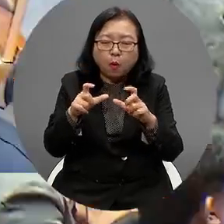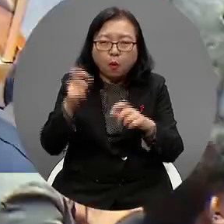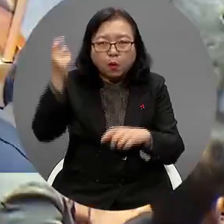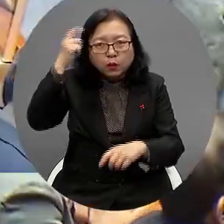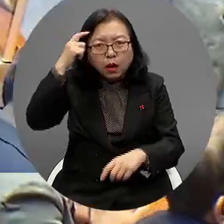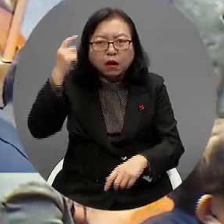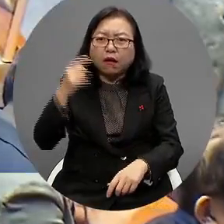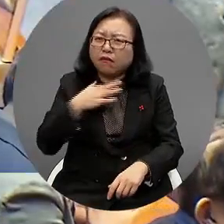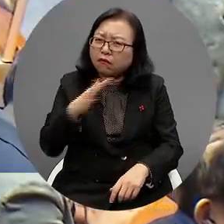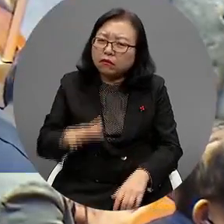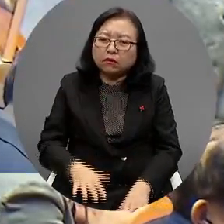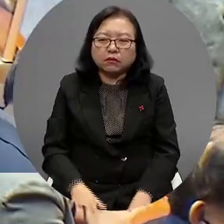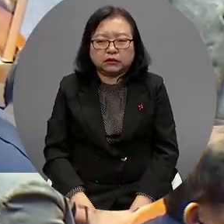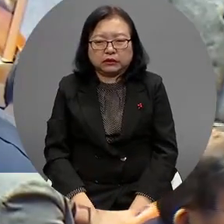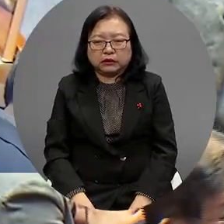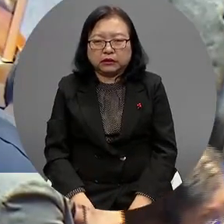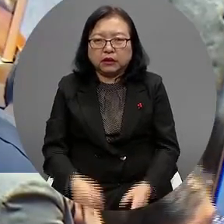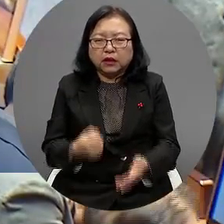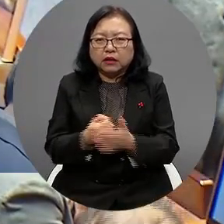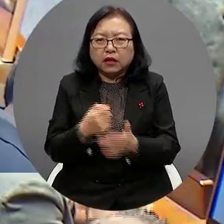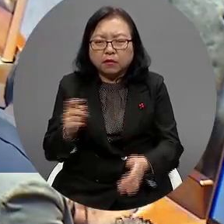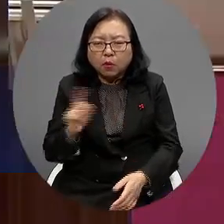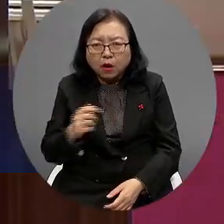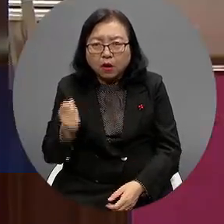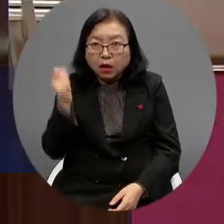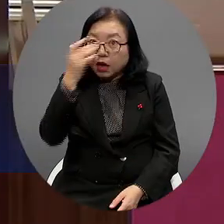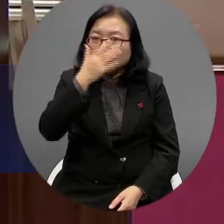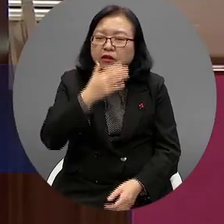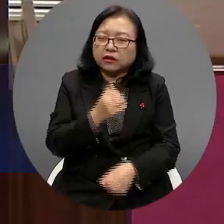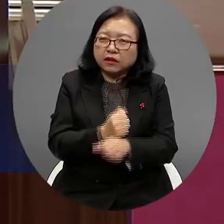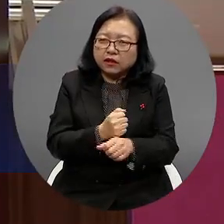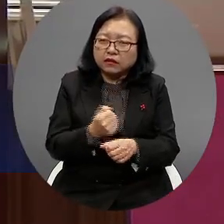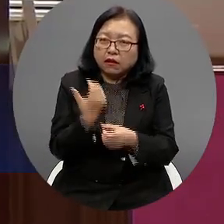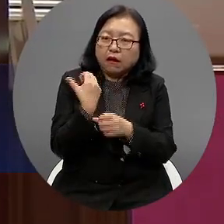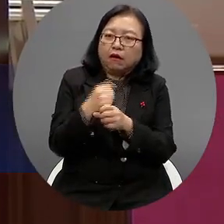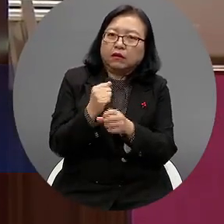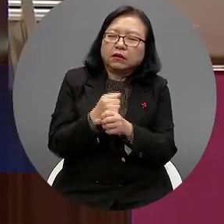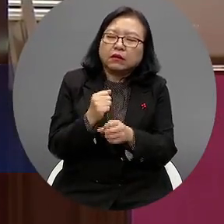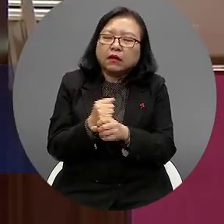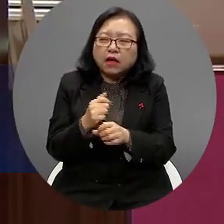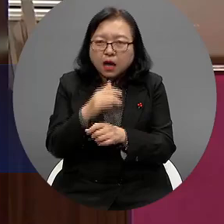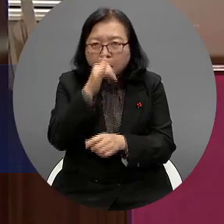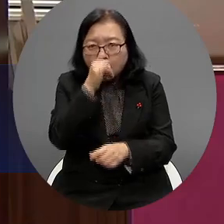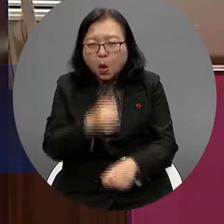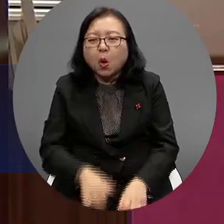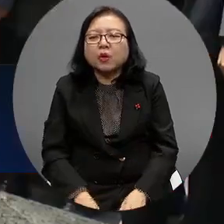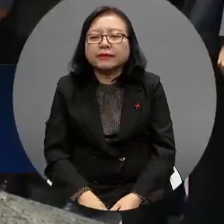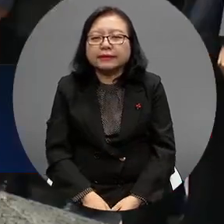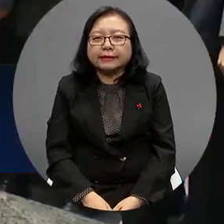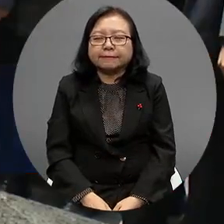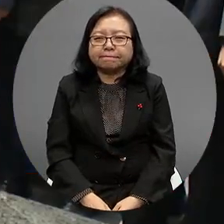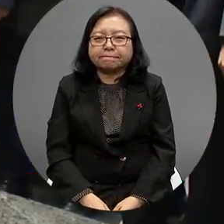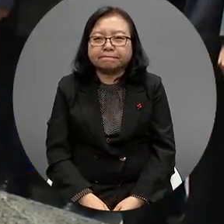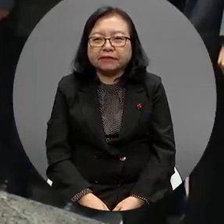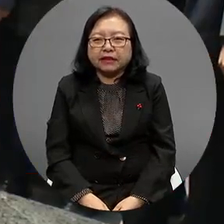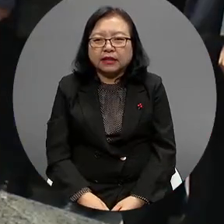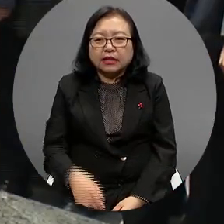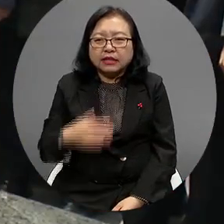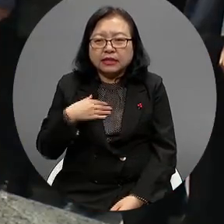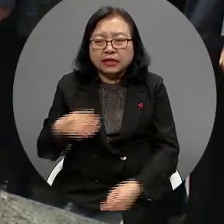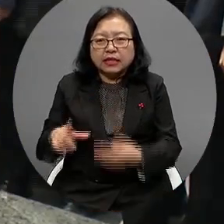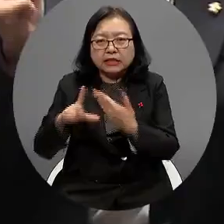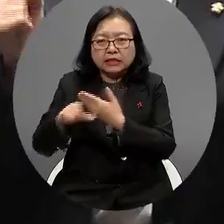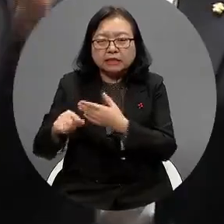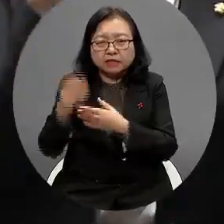당혹, 뭐 정말 그 갑작스러운 사건이니까 당황하기도 하고 뭐 여러 가지 그런 분위기였던 것 같아요. 지역구에 있던